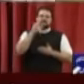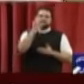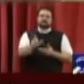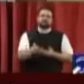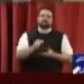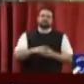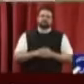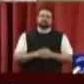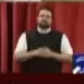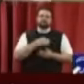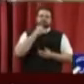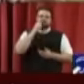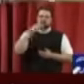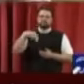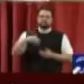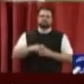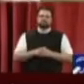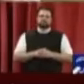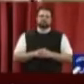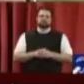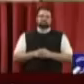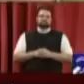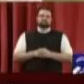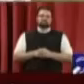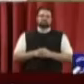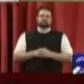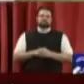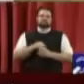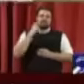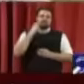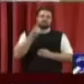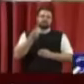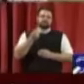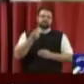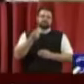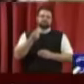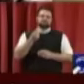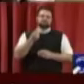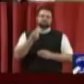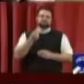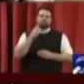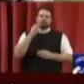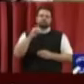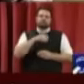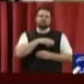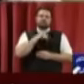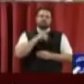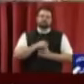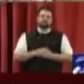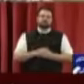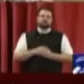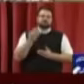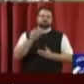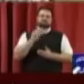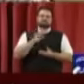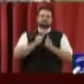Niculina... De fapt, citează... Explică, explică Niculina, așa, așa, te rog frumos. Să citesc